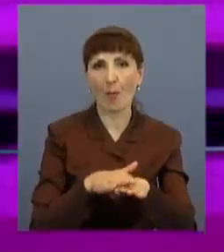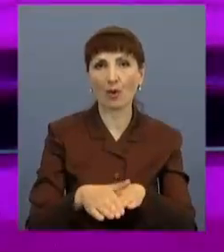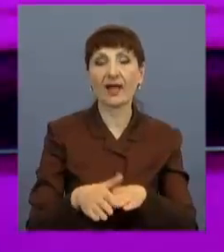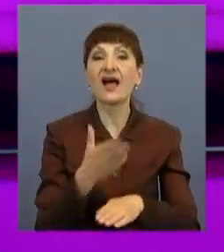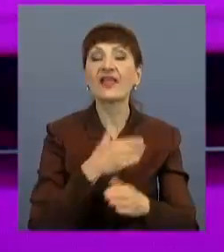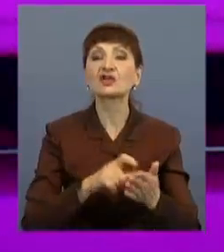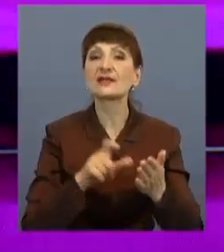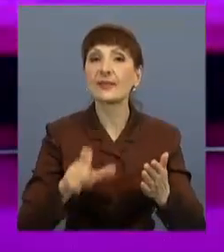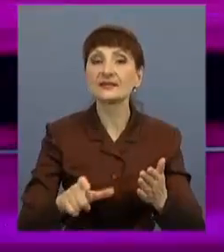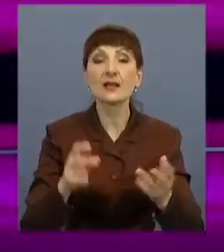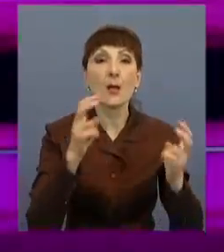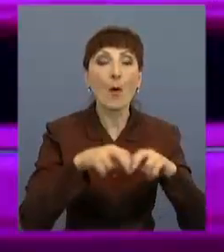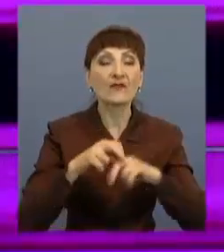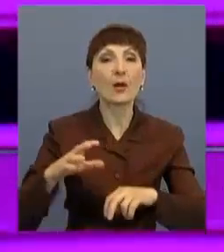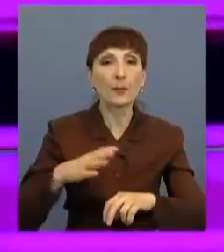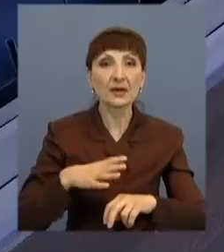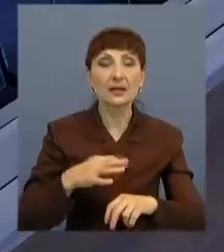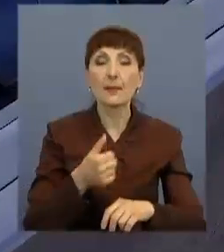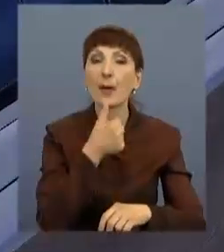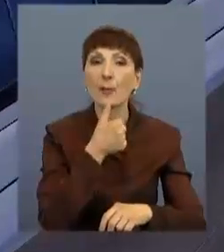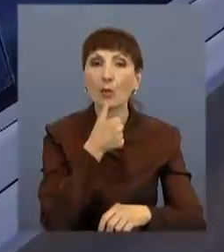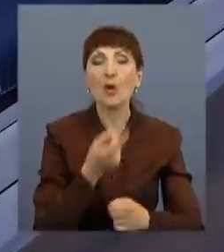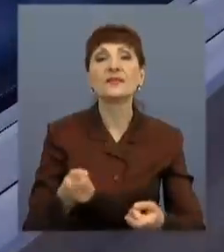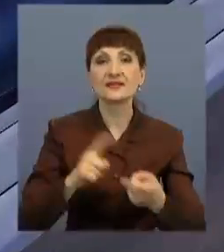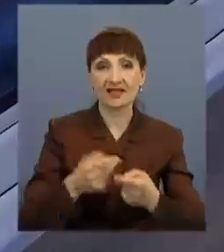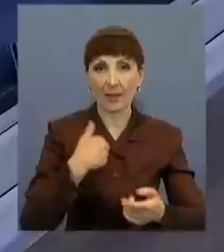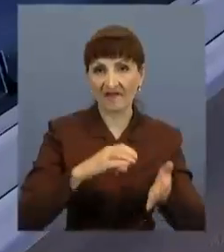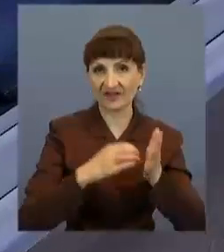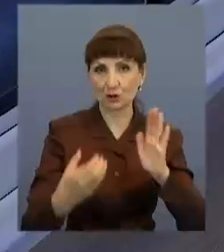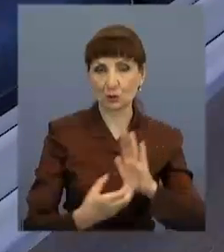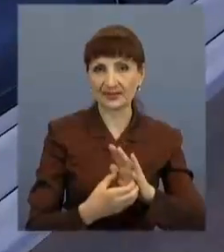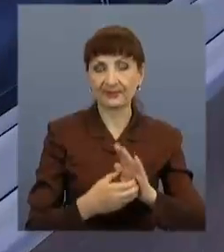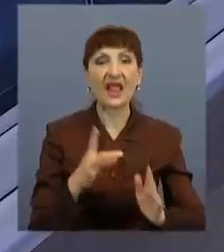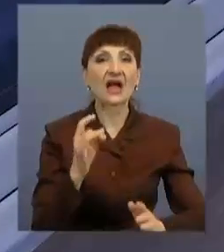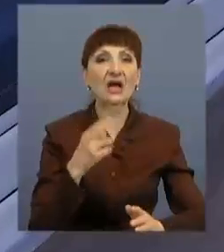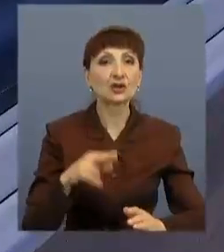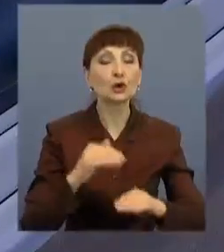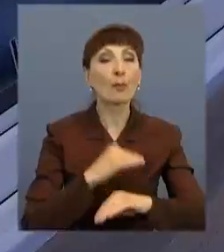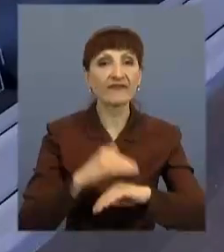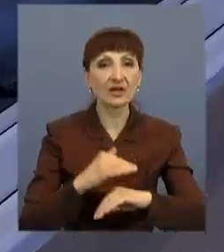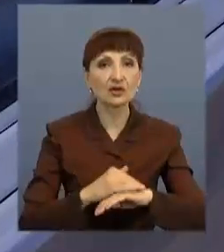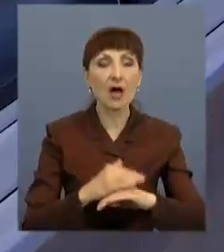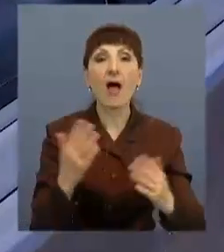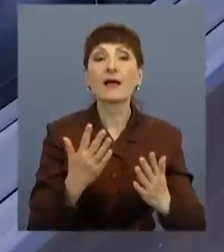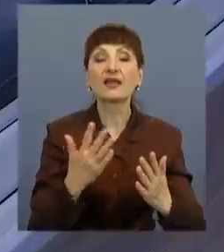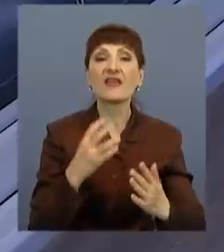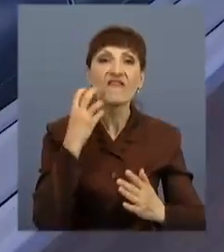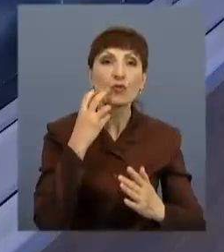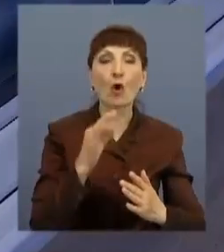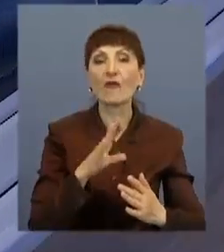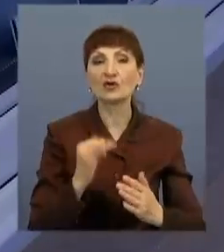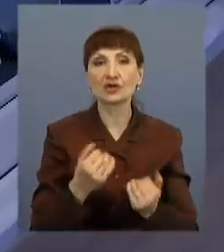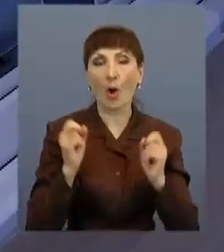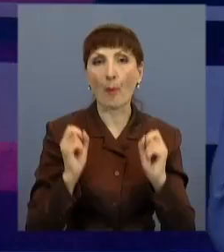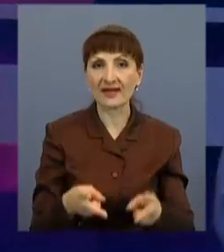Ильясов провел собственное исследование и дегустацию. Он присоединяется к нам в студии. Рашид, добрый вечер. И какие же фрукты и овощи сейчас